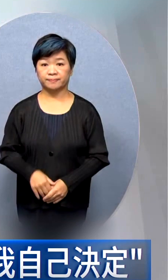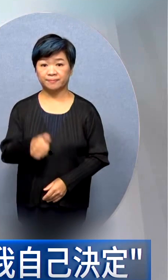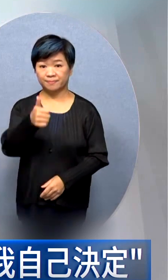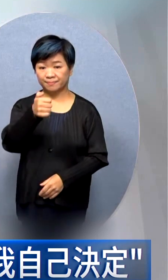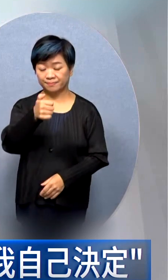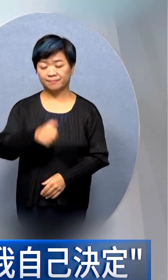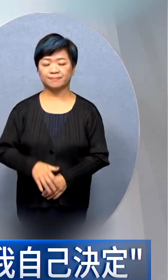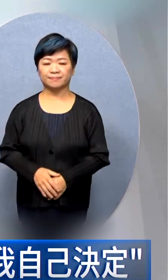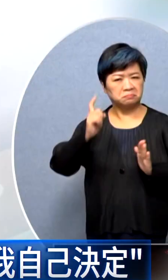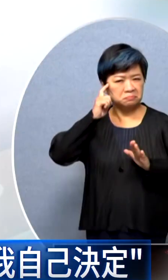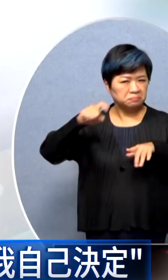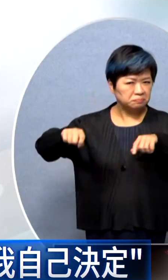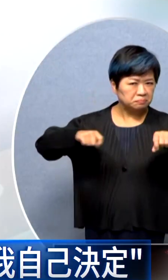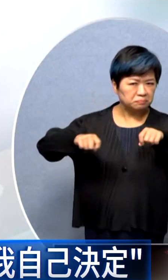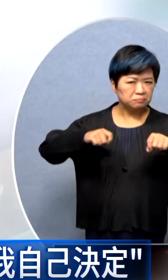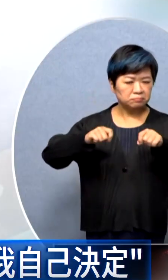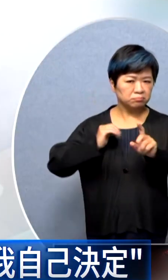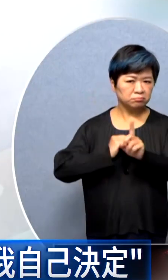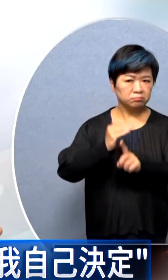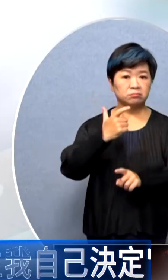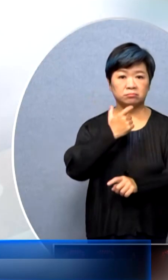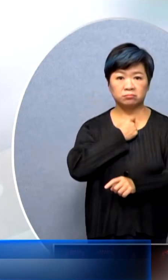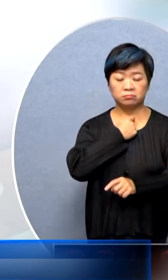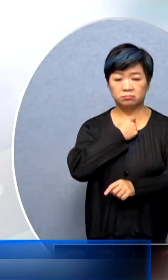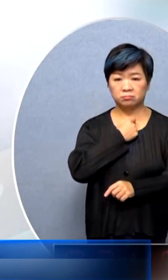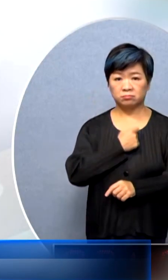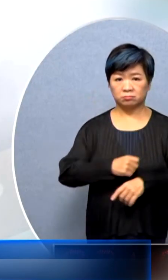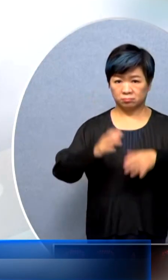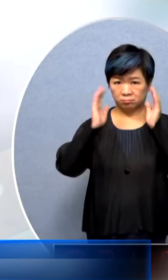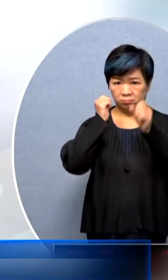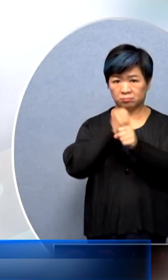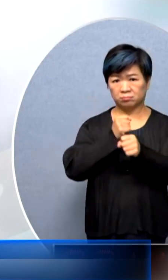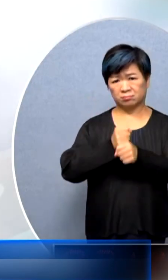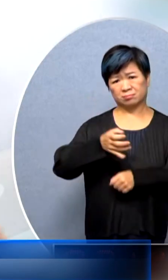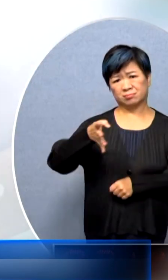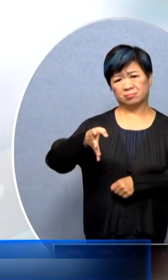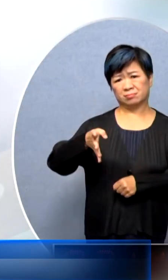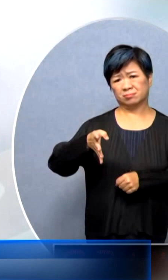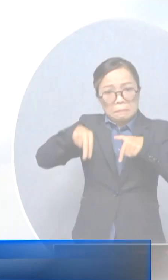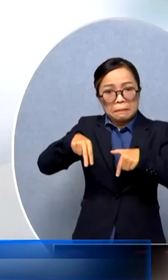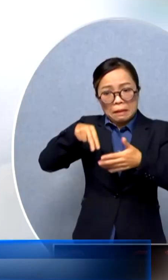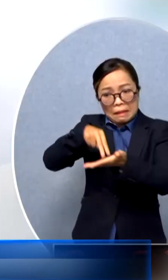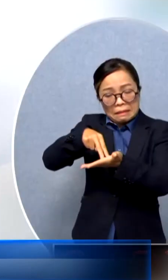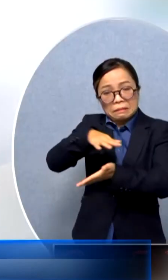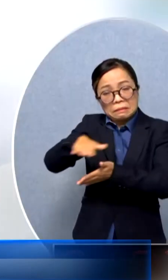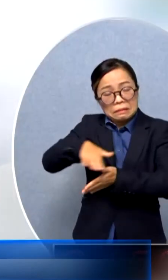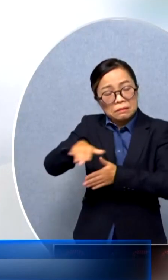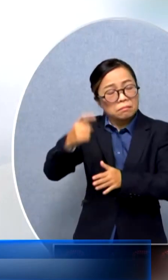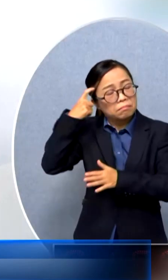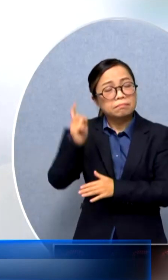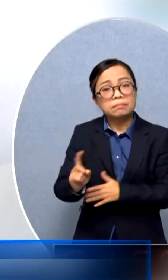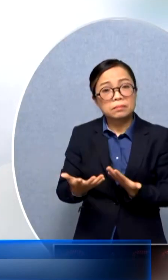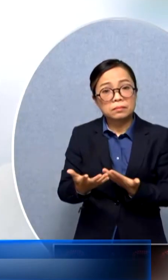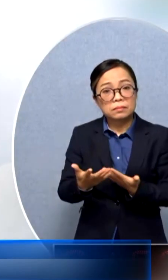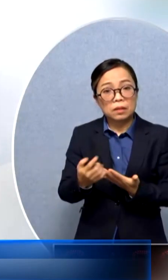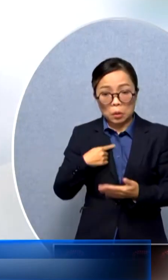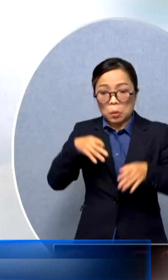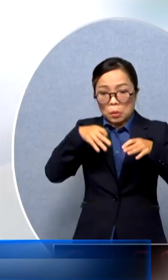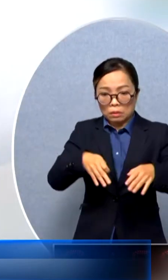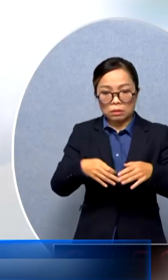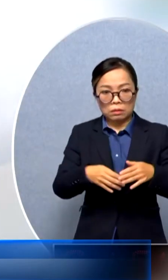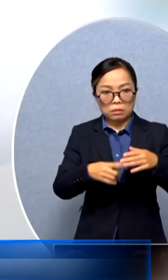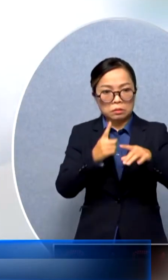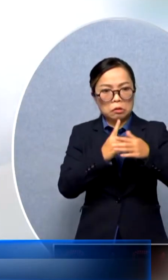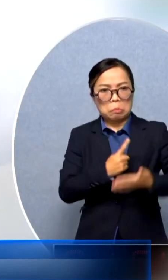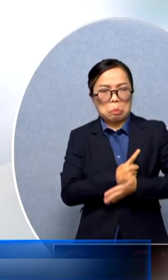话讲完，就呛瞎：“ 好好做事四个字，真的不要再讲了，这成为笑话。我签了不投降承